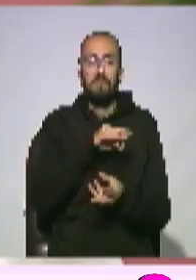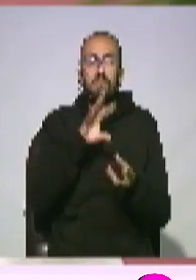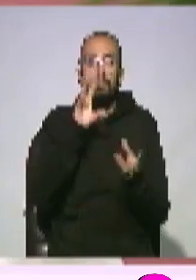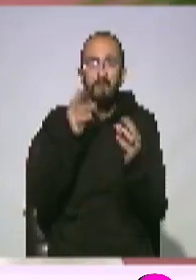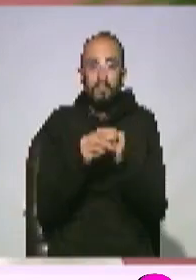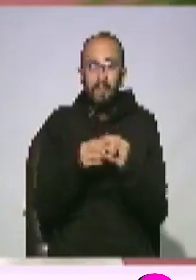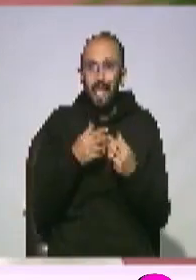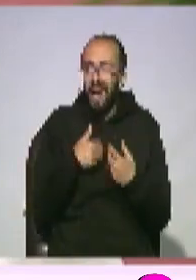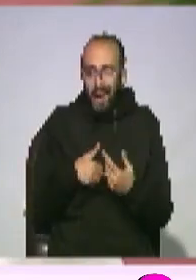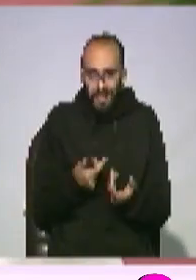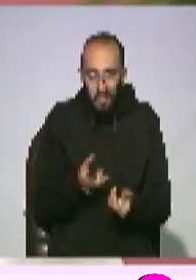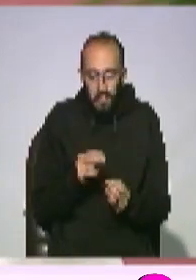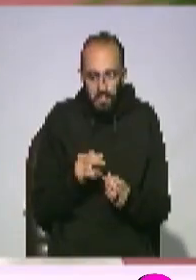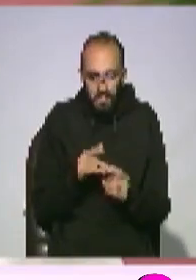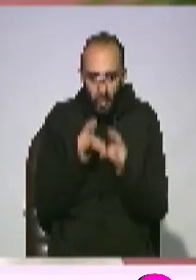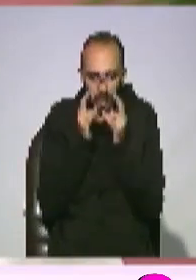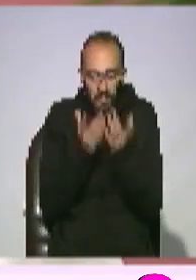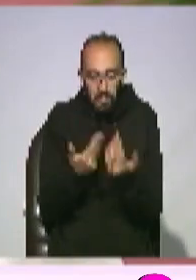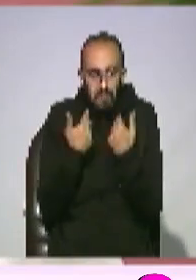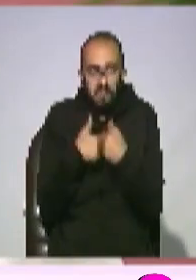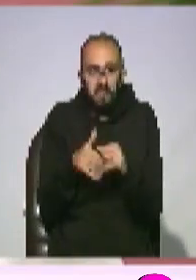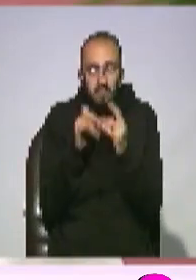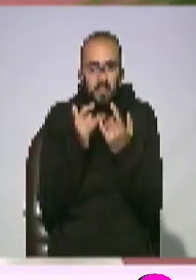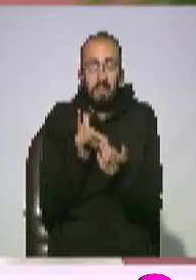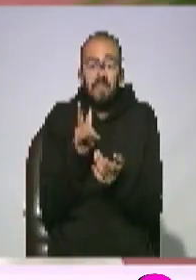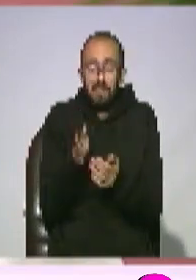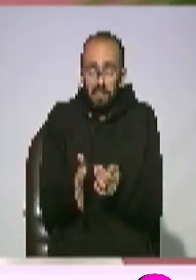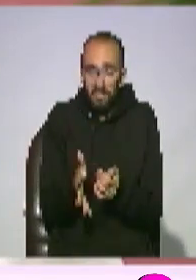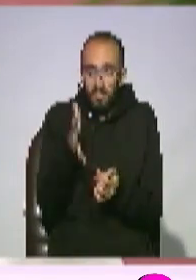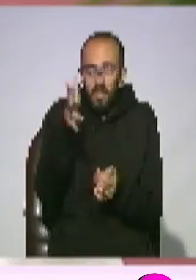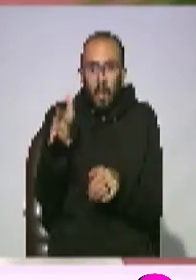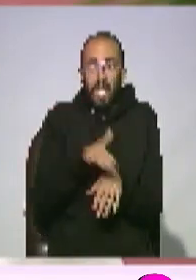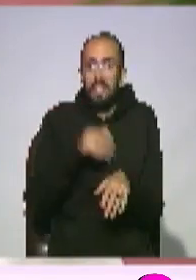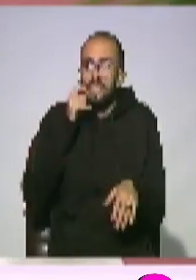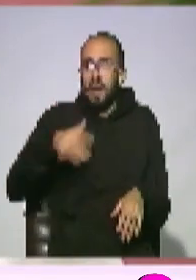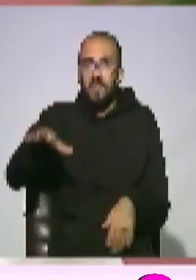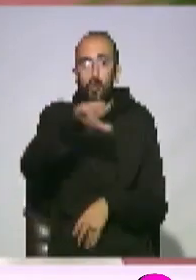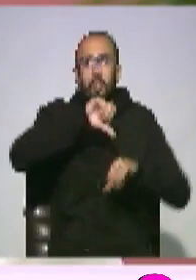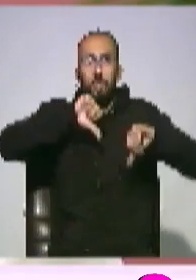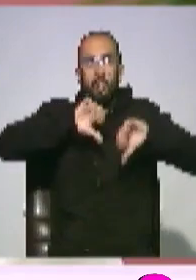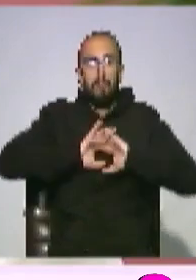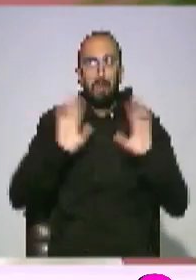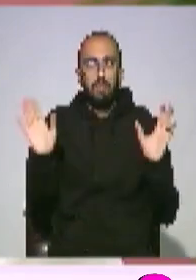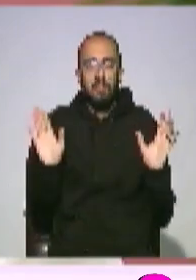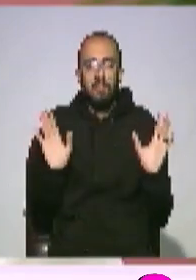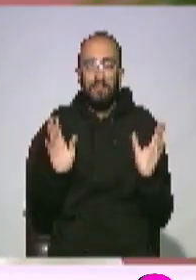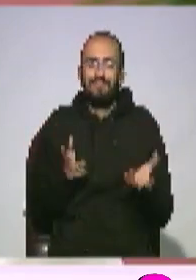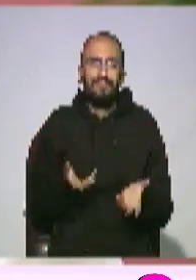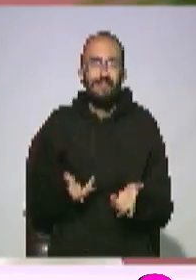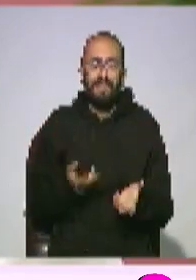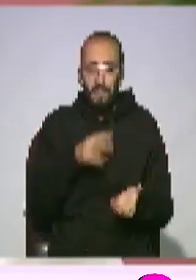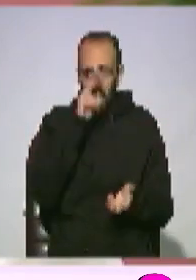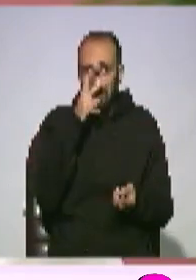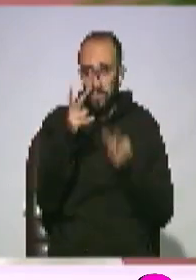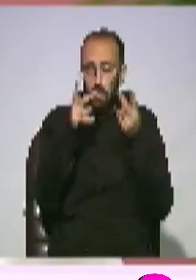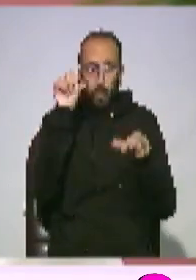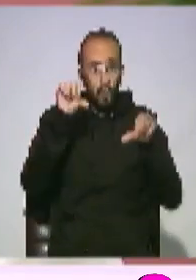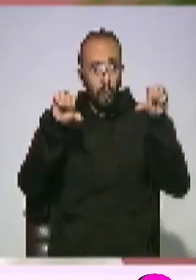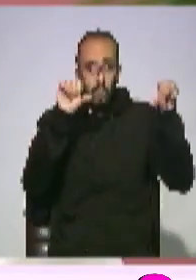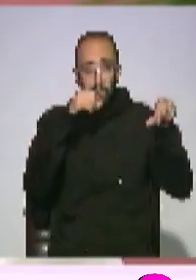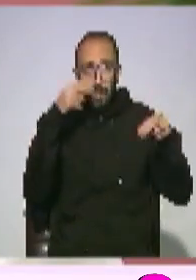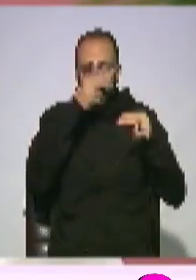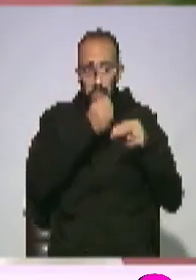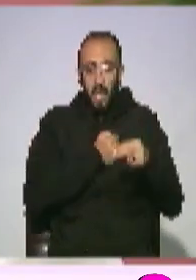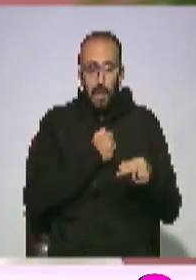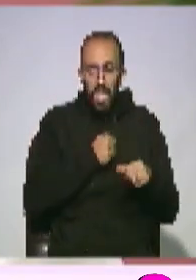يملك مقومات الحسد. ولكن هنا بنقول خلاص هو طالع ان كل الناس وحشه. ولو الانسان نظر لكل الناس وحشه وكل الناس سيئه،